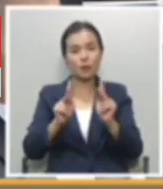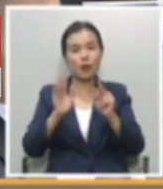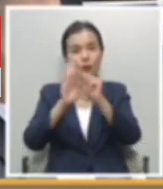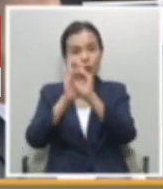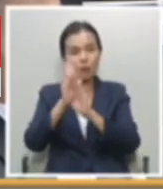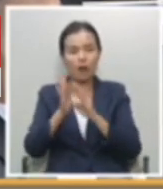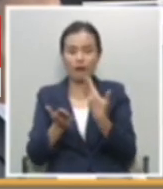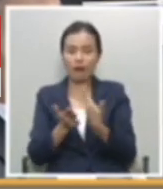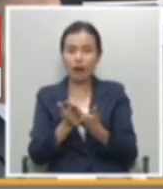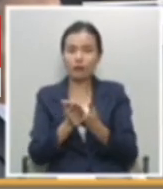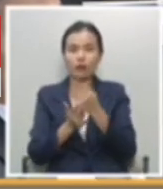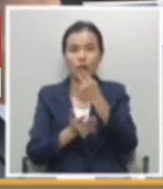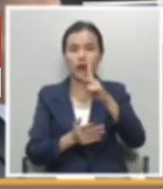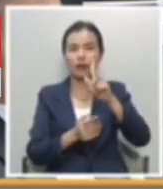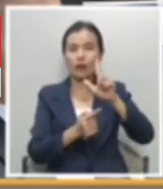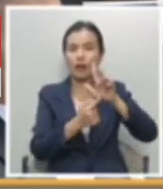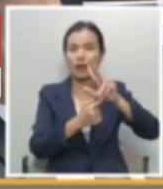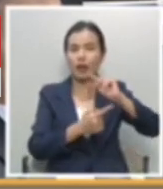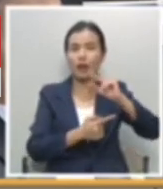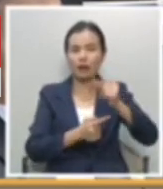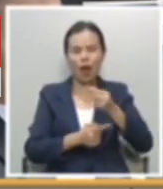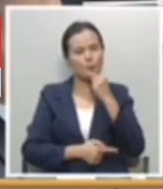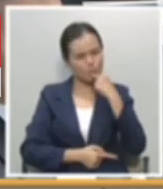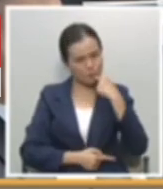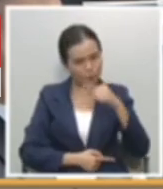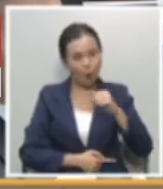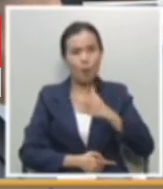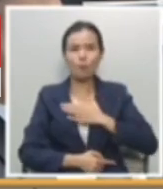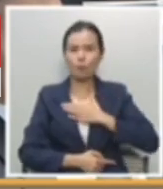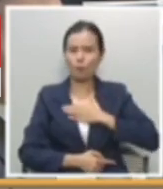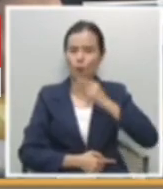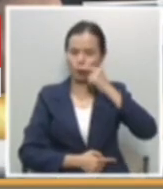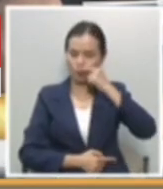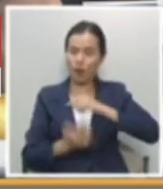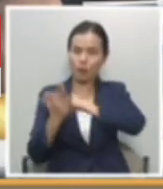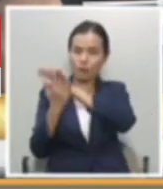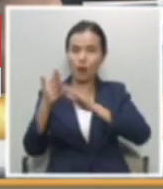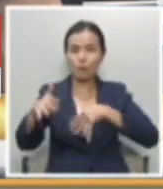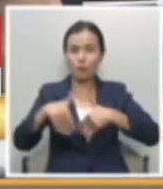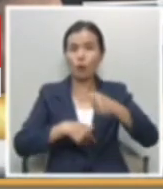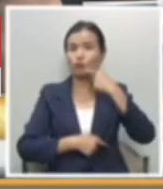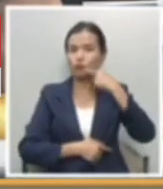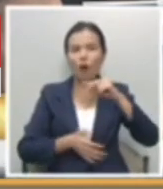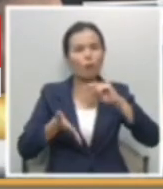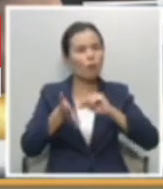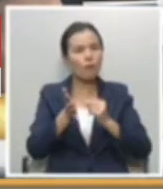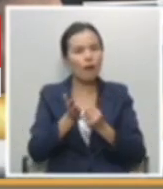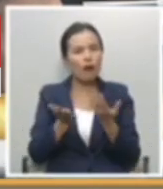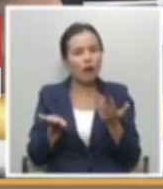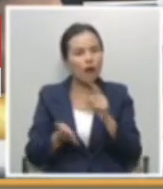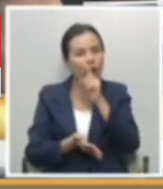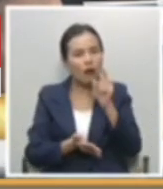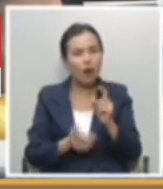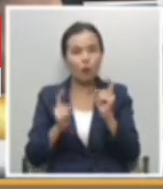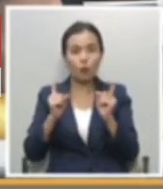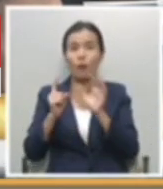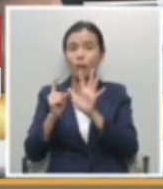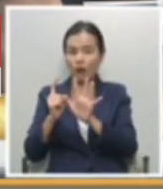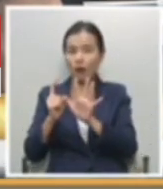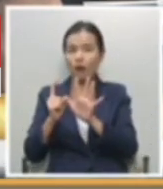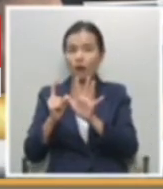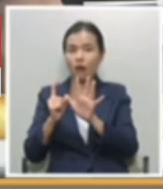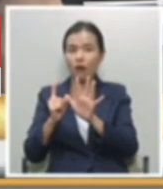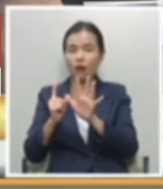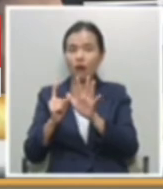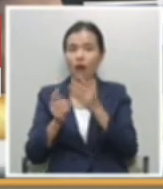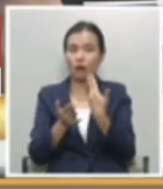การเงินการคลังท่านต้องตอบผมครับตอบคนในประเทศนี้ว่าหมายความว่าอย่างไรในวงเล็บ5เ